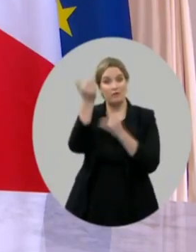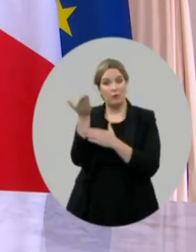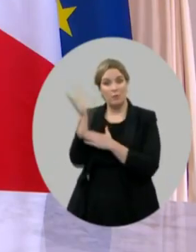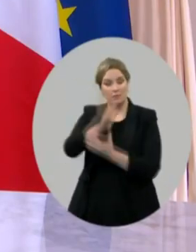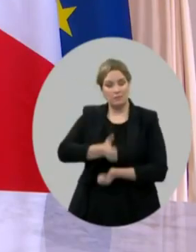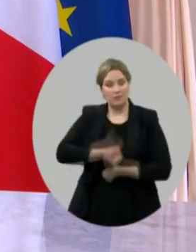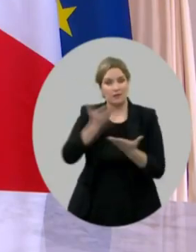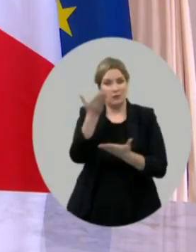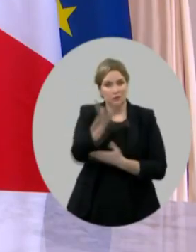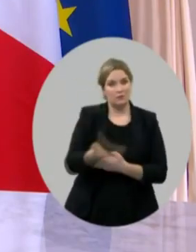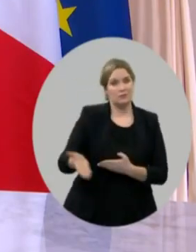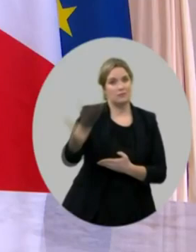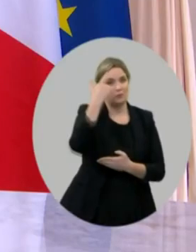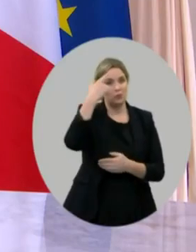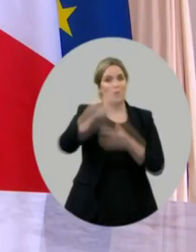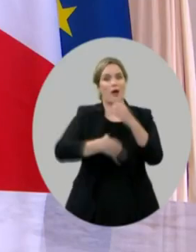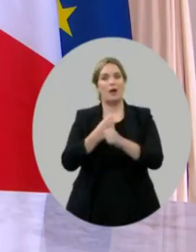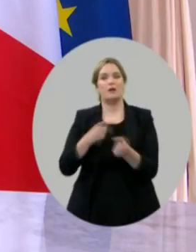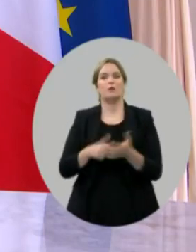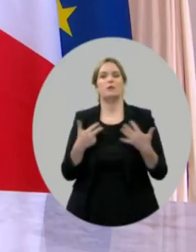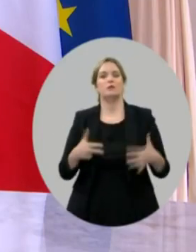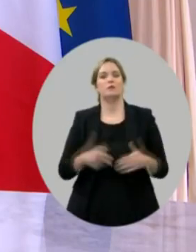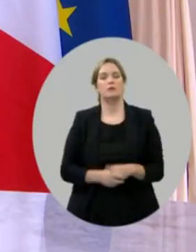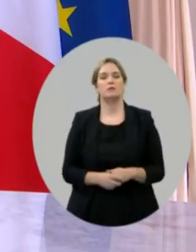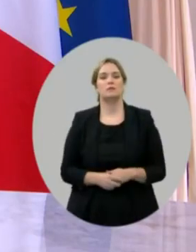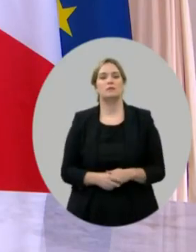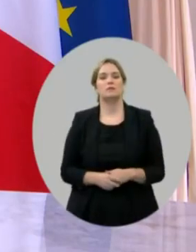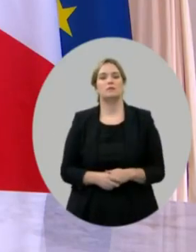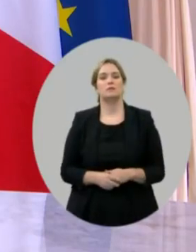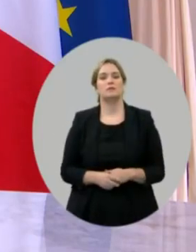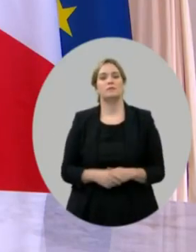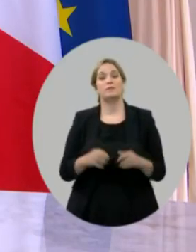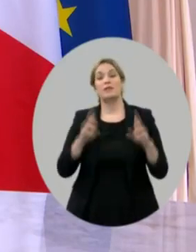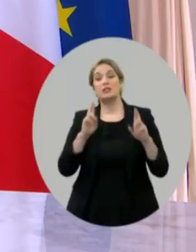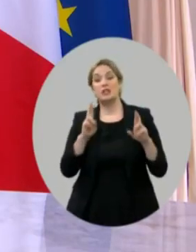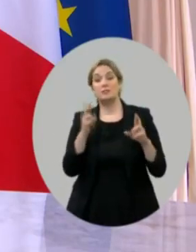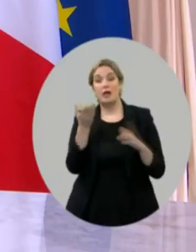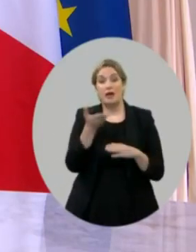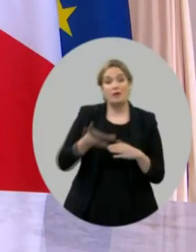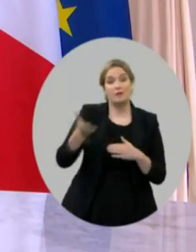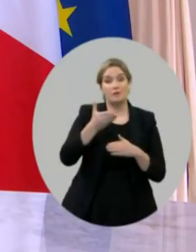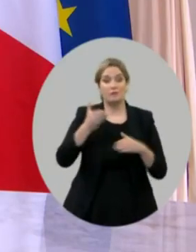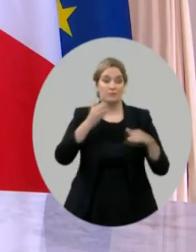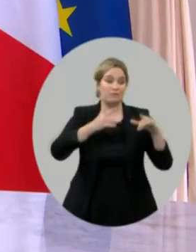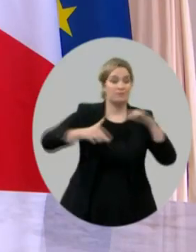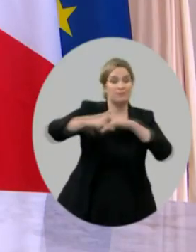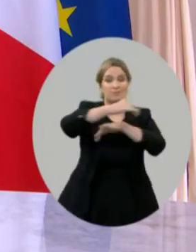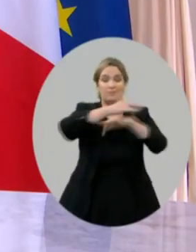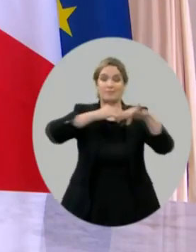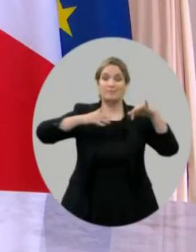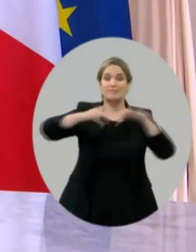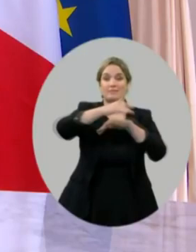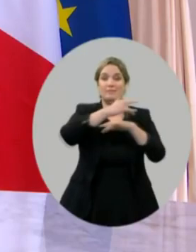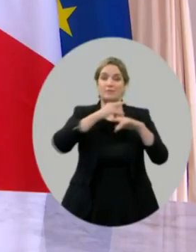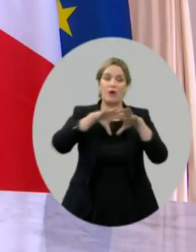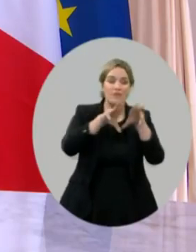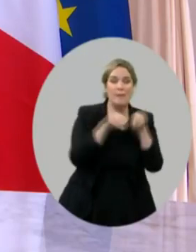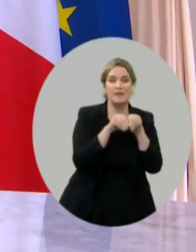l'année 2018. Je vous espère en famille, au milieu de vos proches, de celles et ceux qui vous